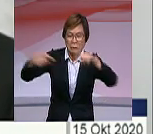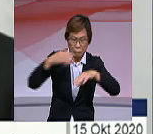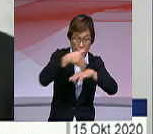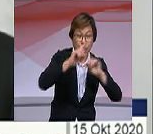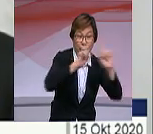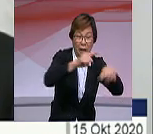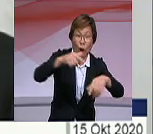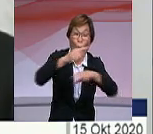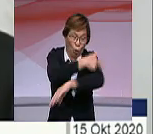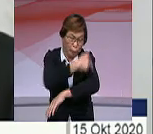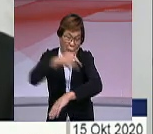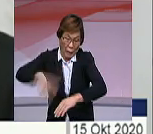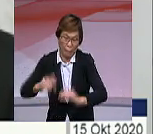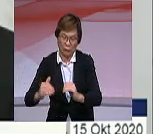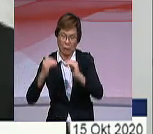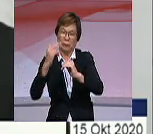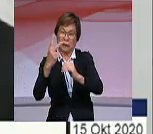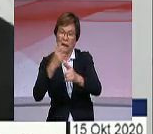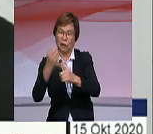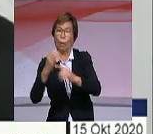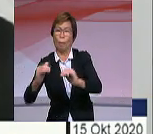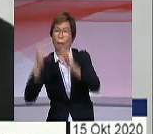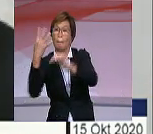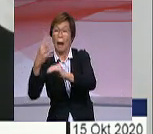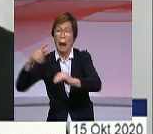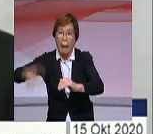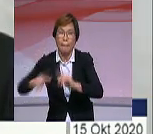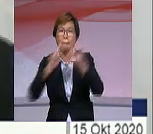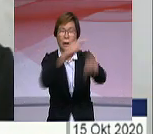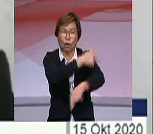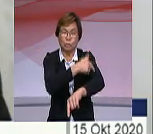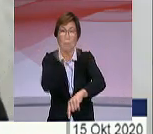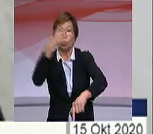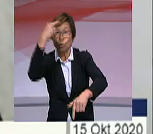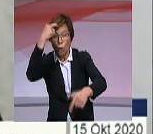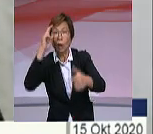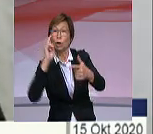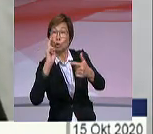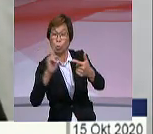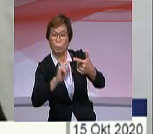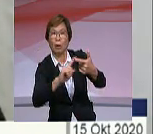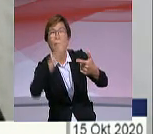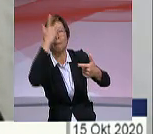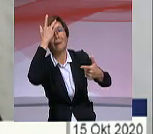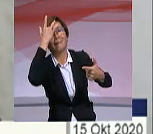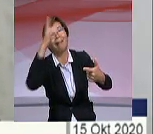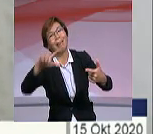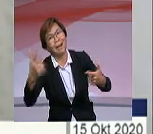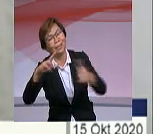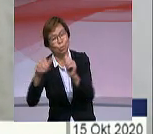sekurang-kurangnya pada tahap tiga ataupun empat. Yang kedua, faktor kedua ialah ada iaitu penyakit,